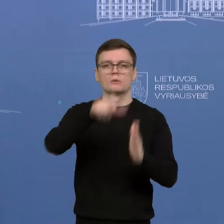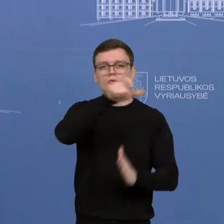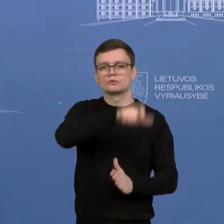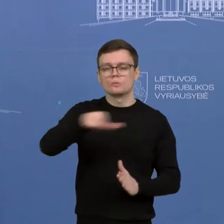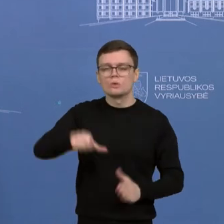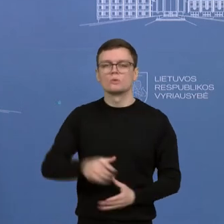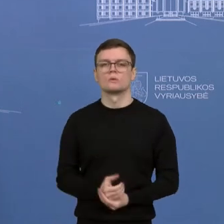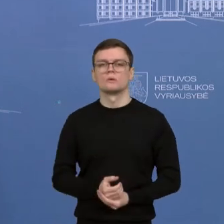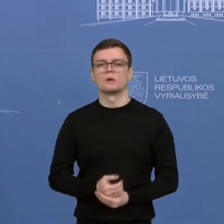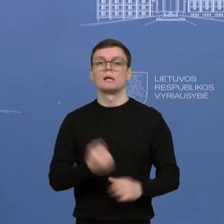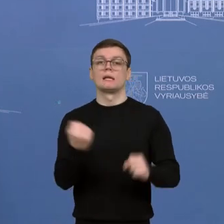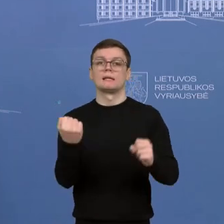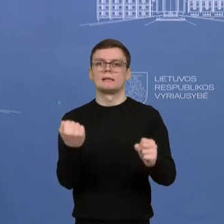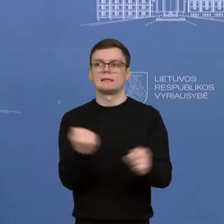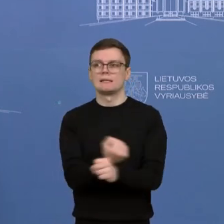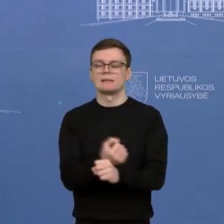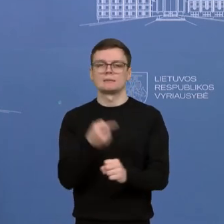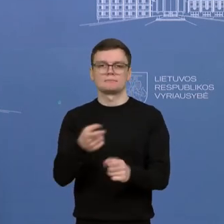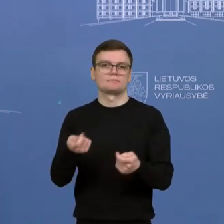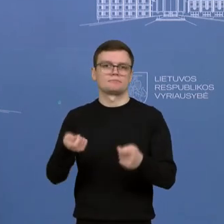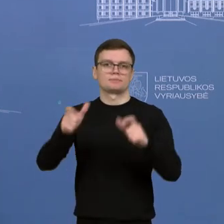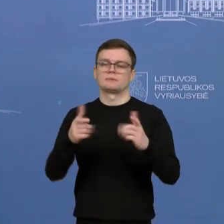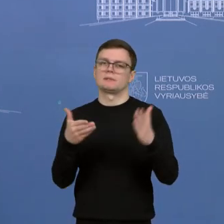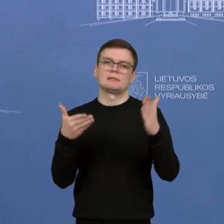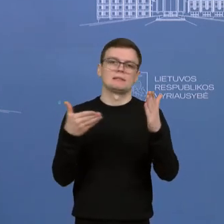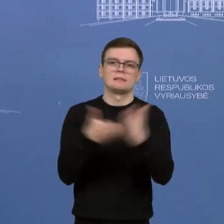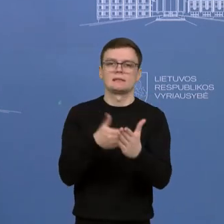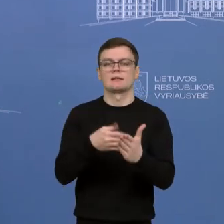vartotojams neturėtų aukti daugiau negu